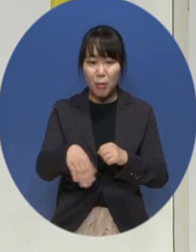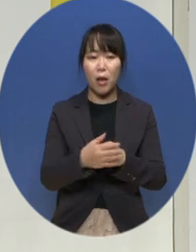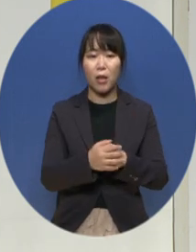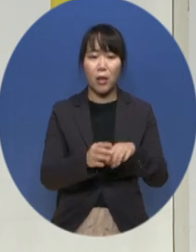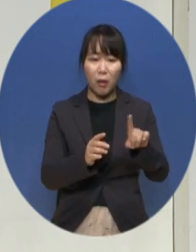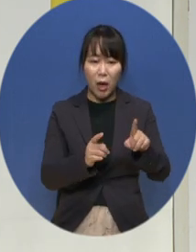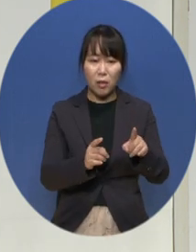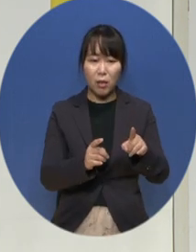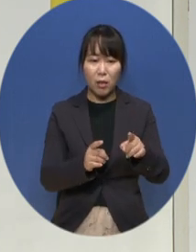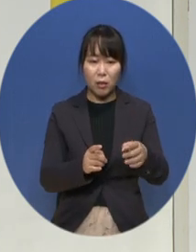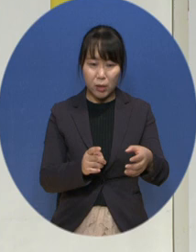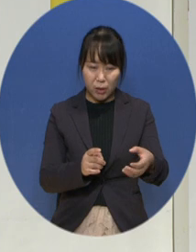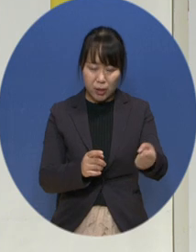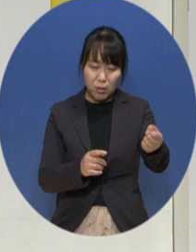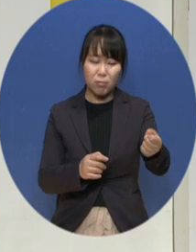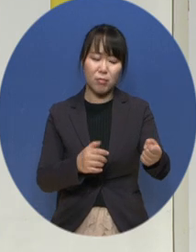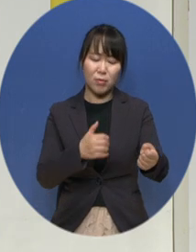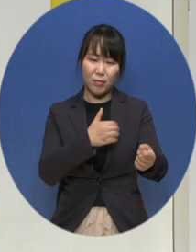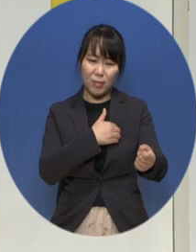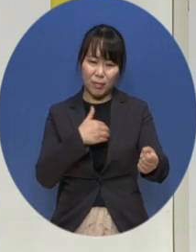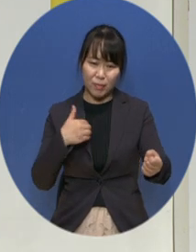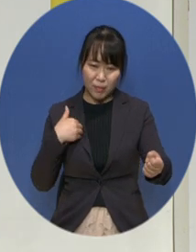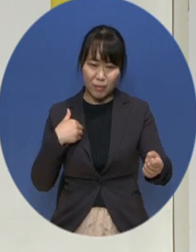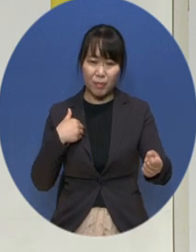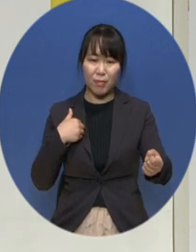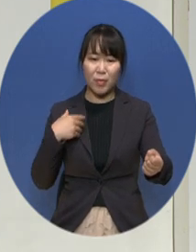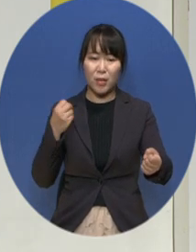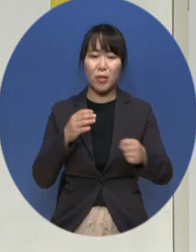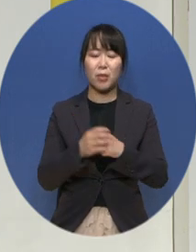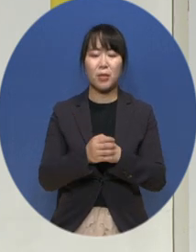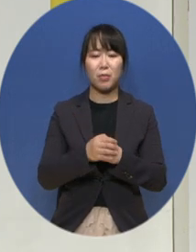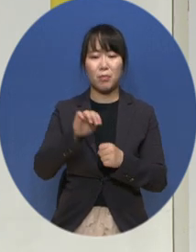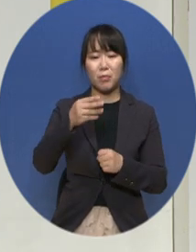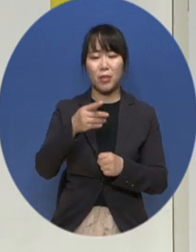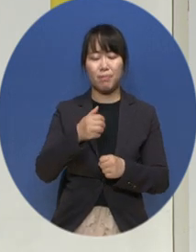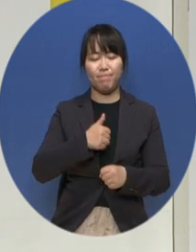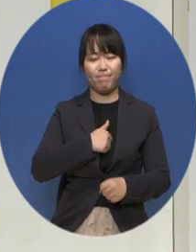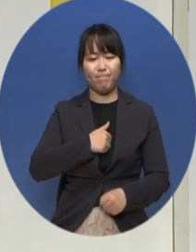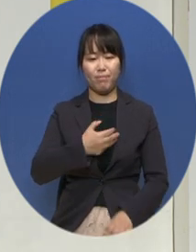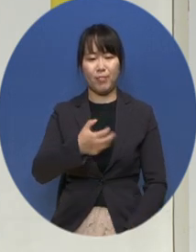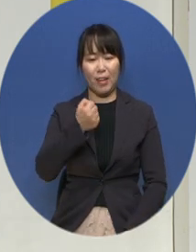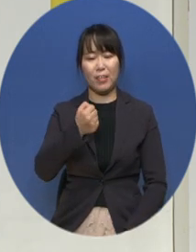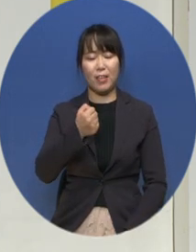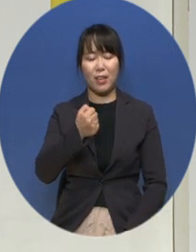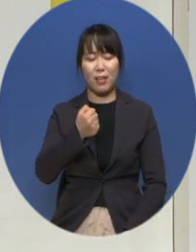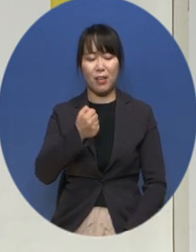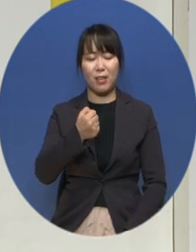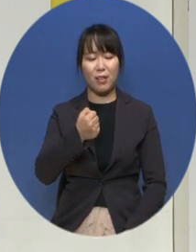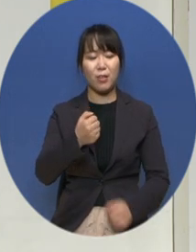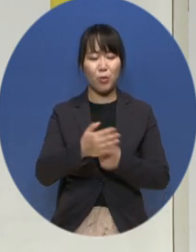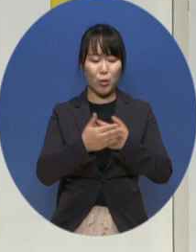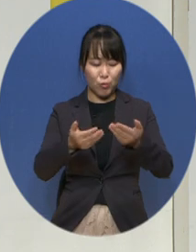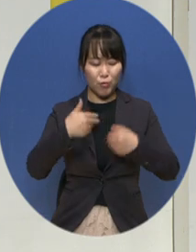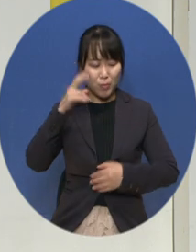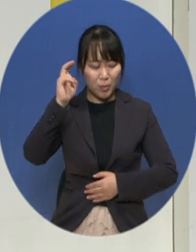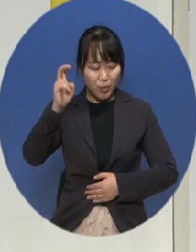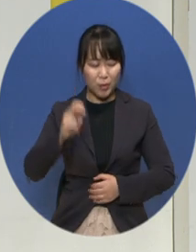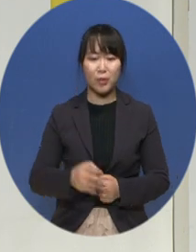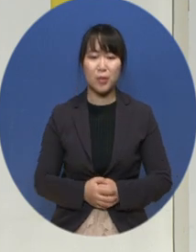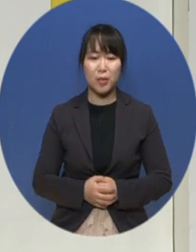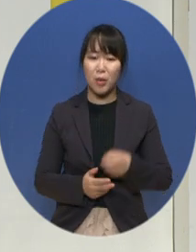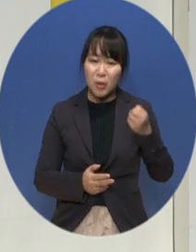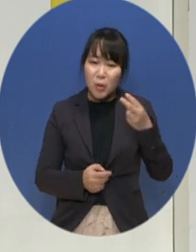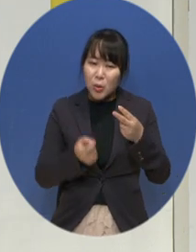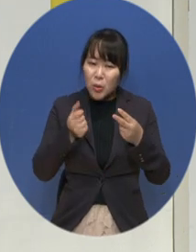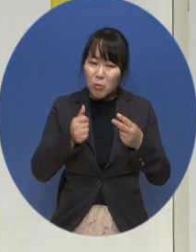1 나도 좀 이렇게 자신감 에 프라이드 각계 이렇게 해 주시려고 했던거 같고 4 또